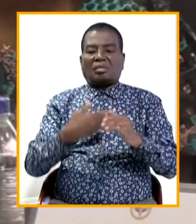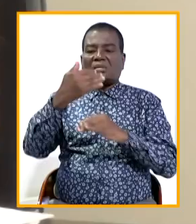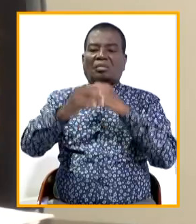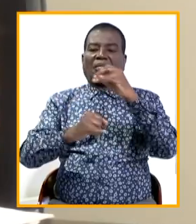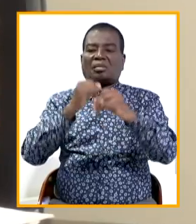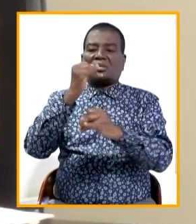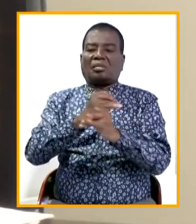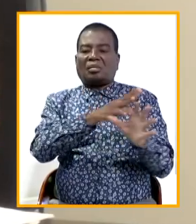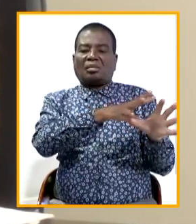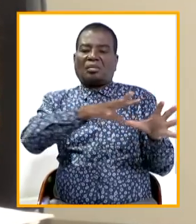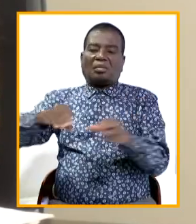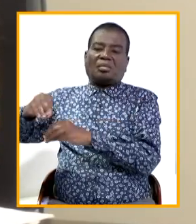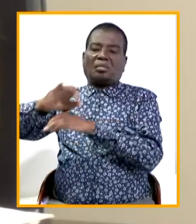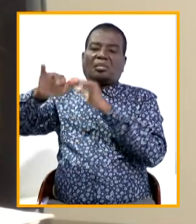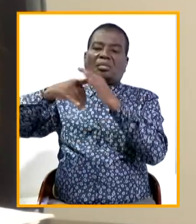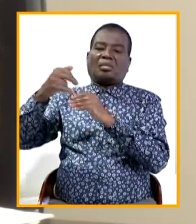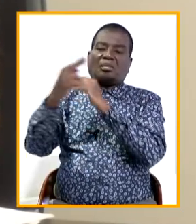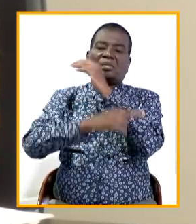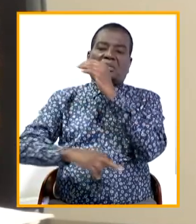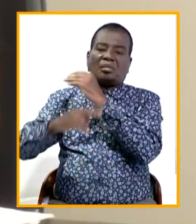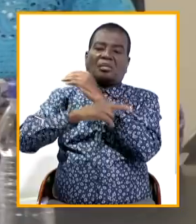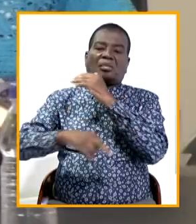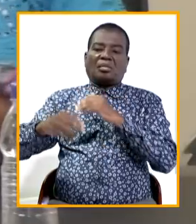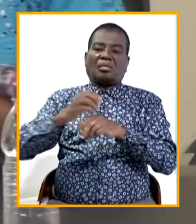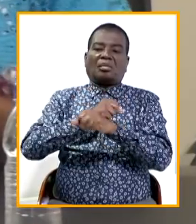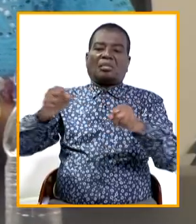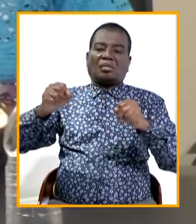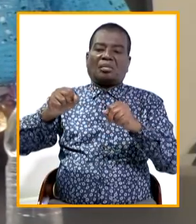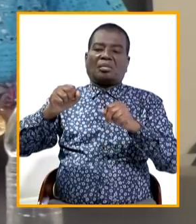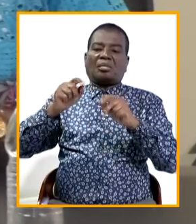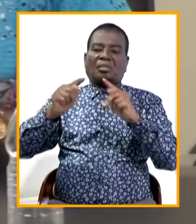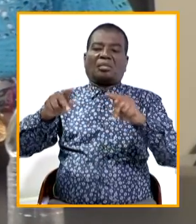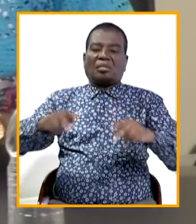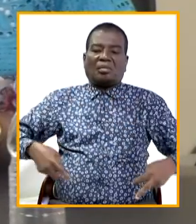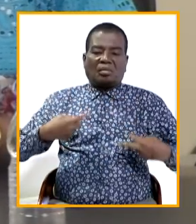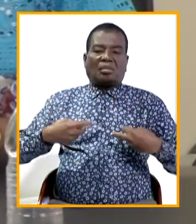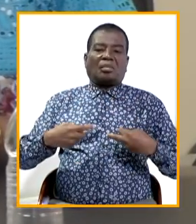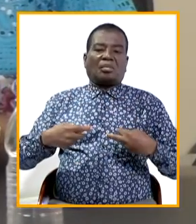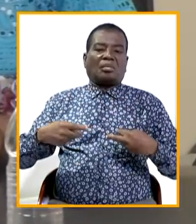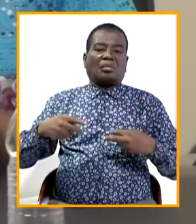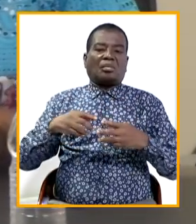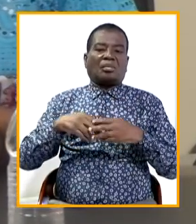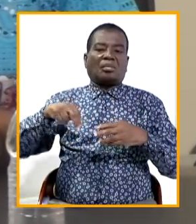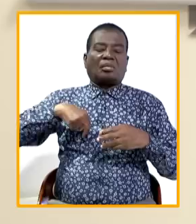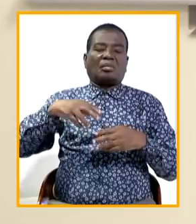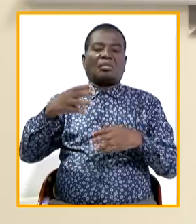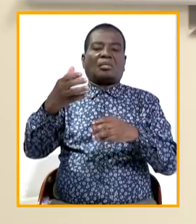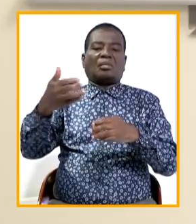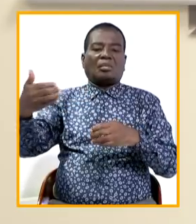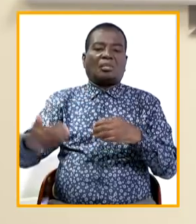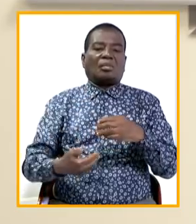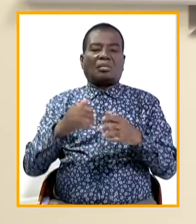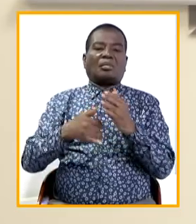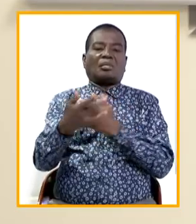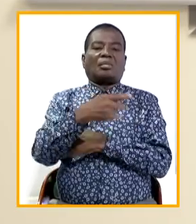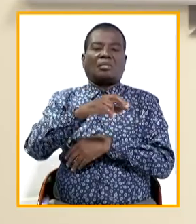à quitter les zones à risque pour cette saison en sauvant leur vie et celle de leurs enfants. Nous recevons ce jour pour vous